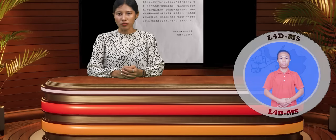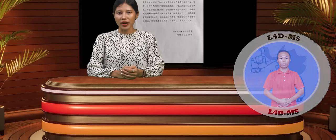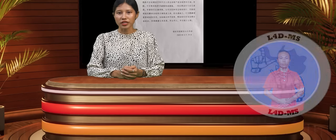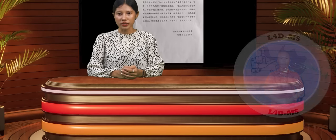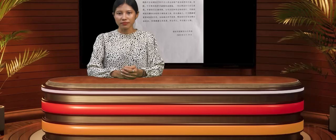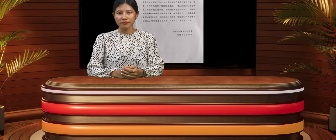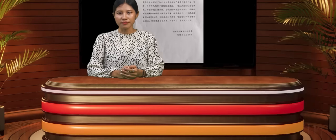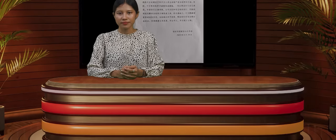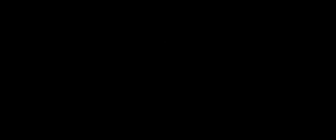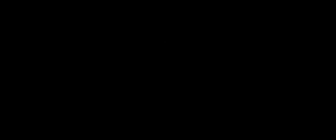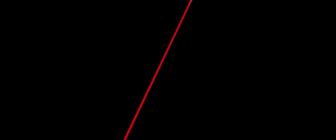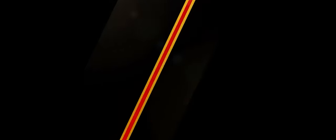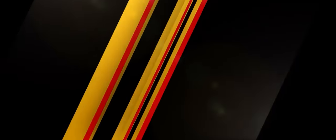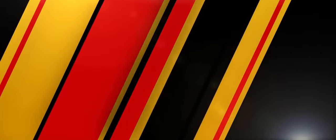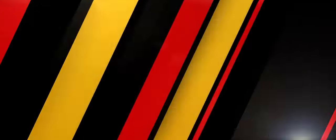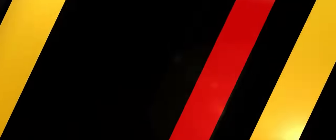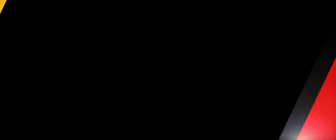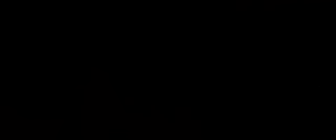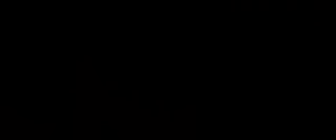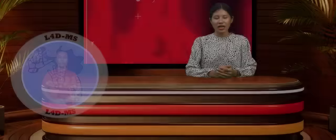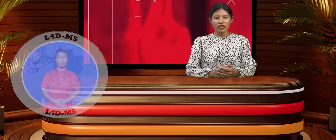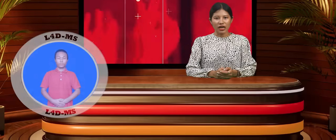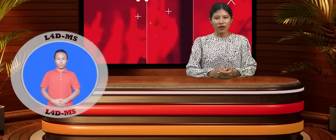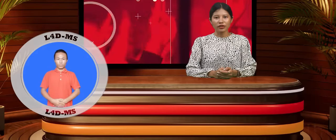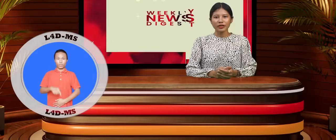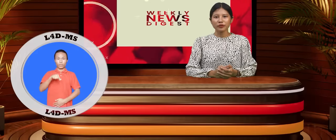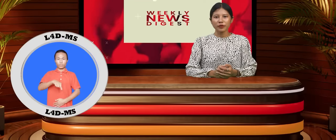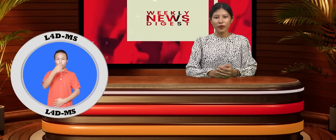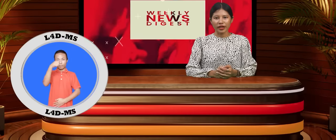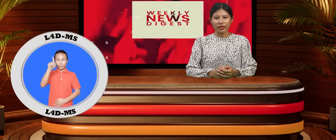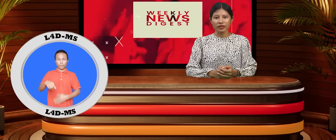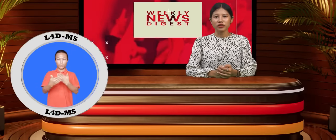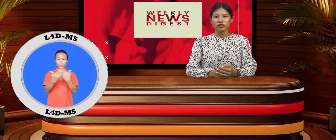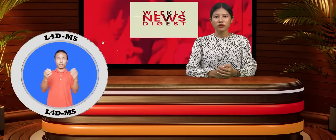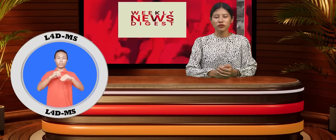ယ်လို့ဆိုပါတယ်ရှင်